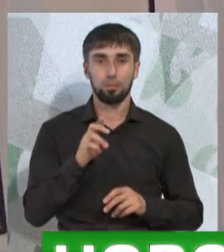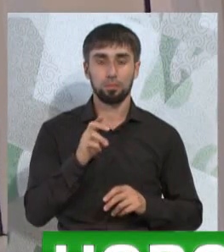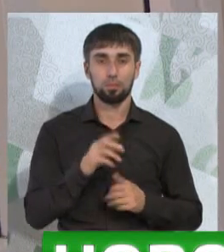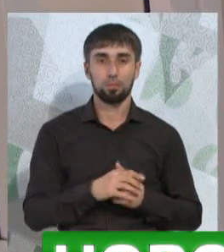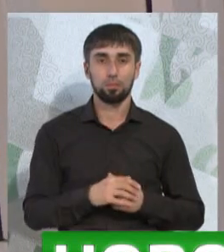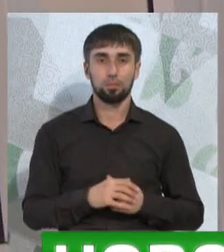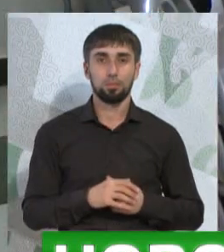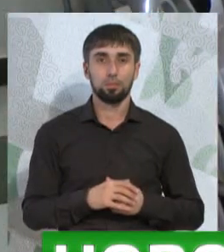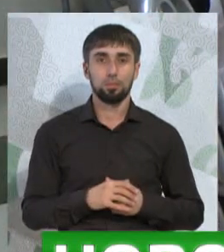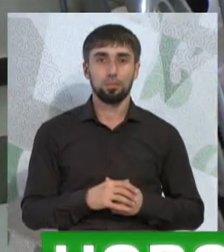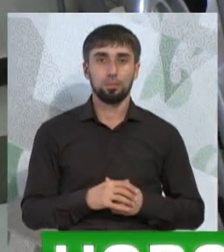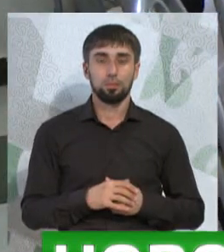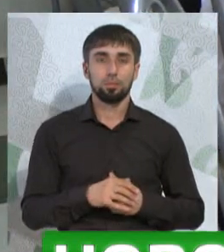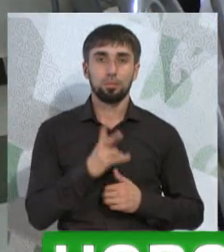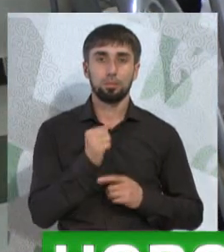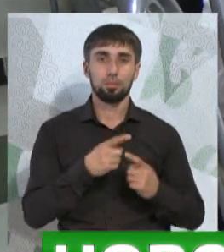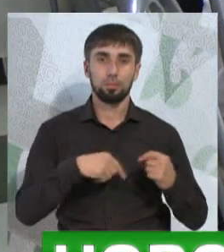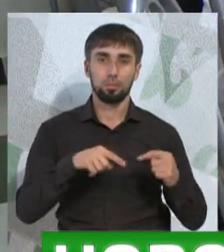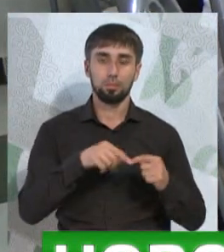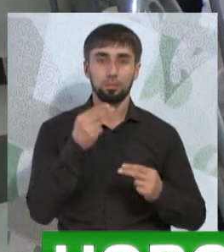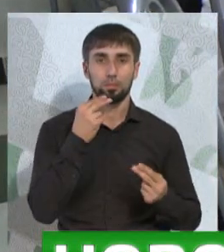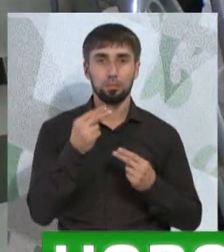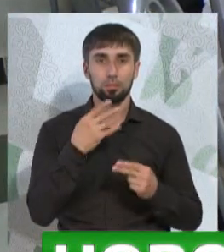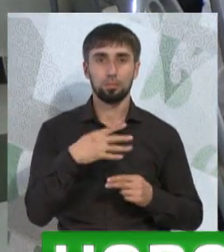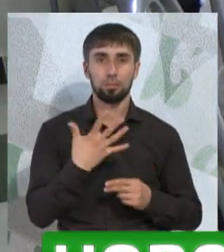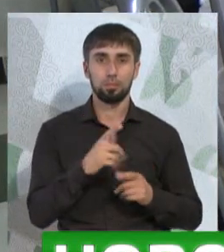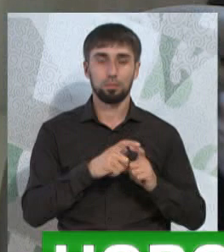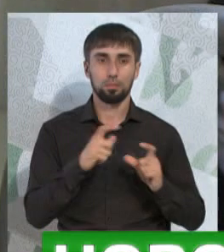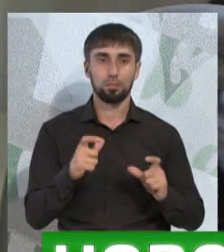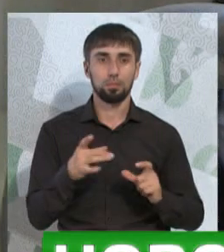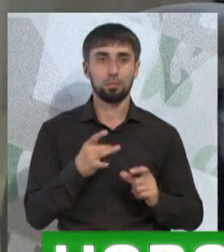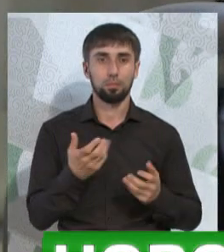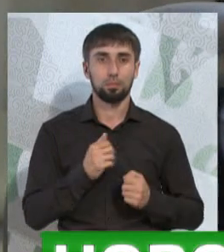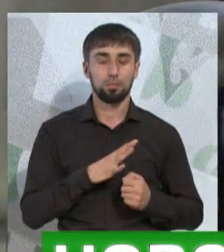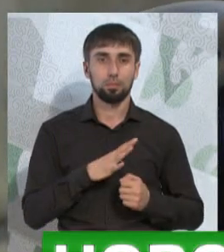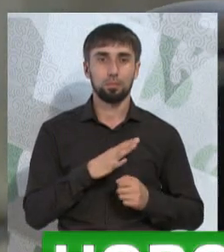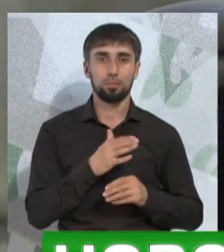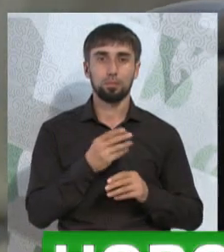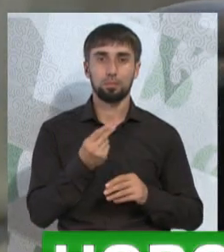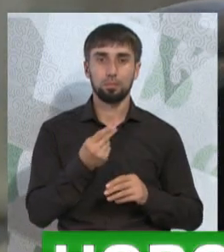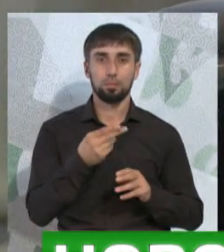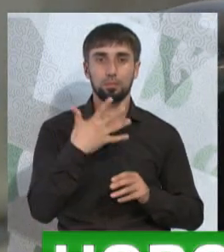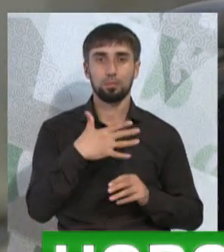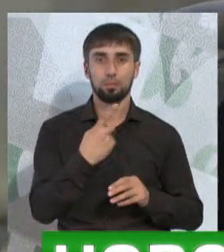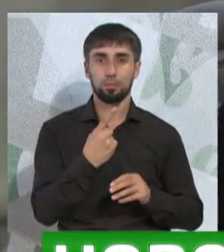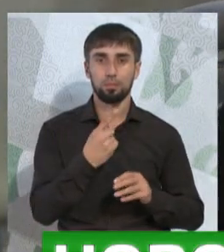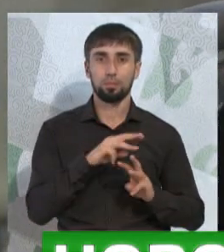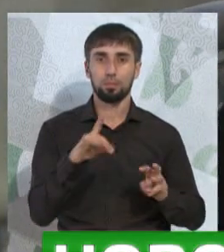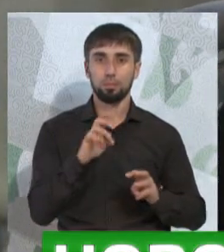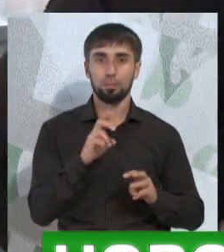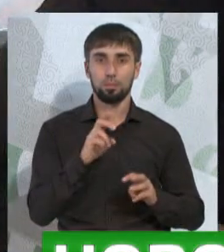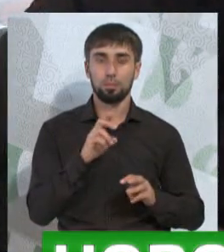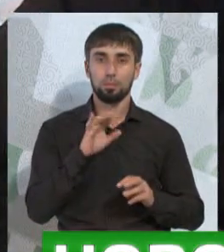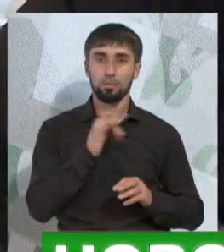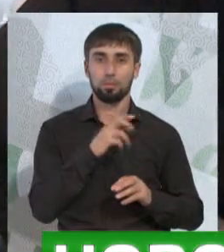На лоб представляют, да? На организацию питания в 45 школах регион получил субсидию в объеме более 51 миллиона рублей